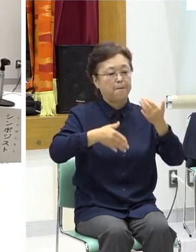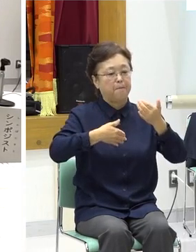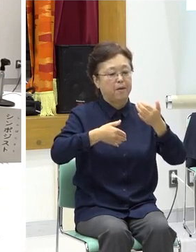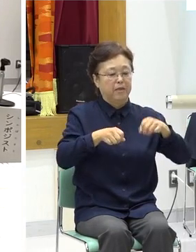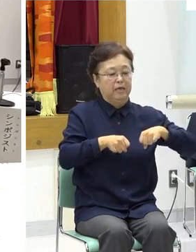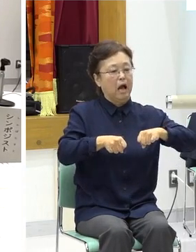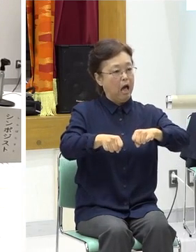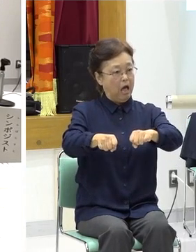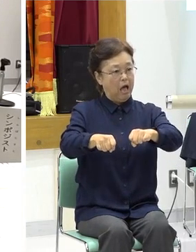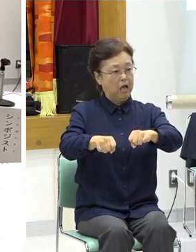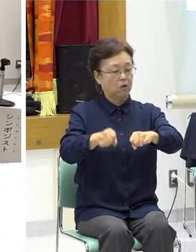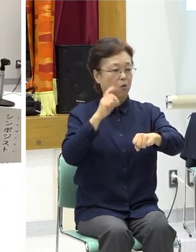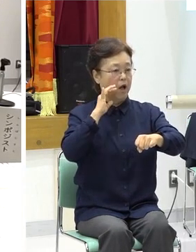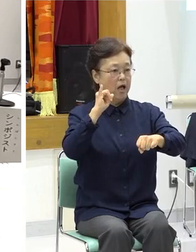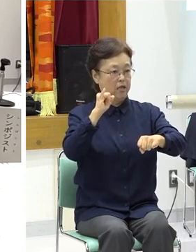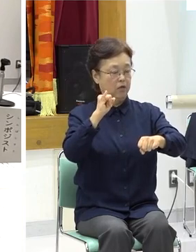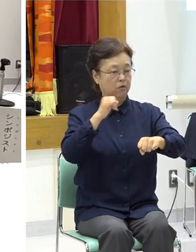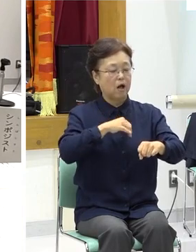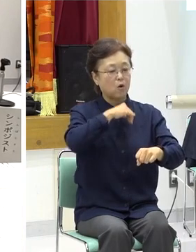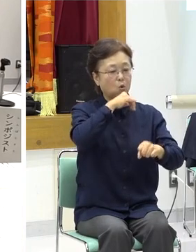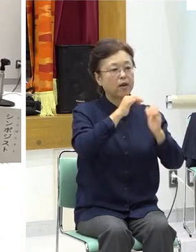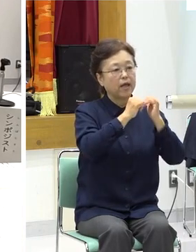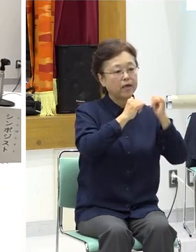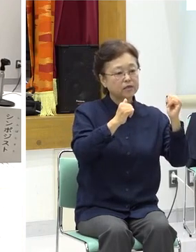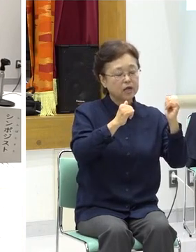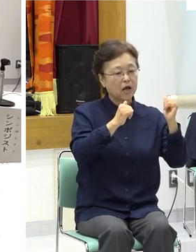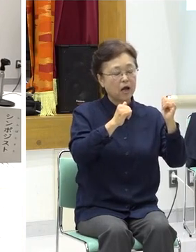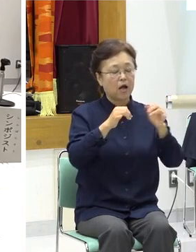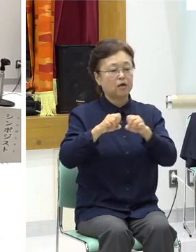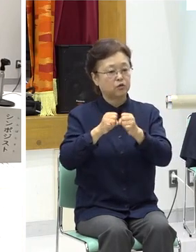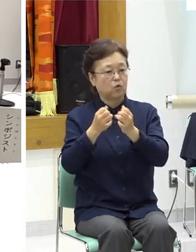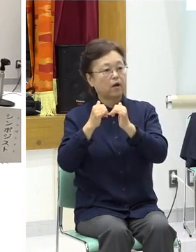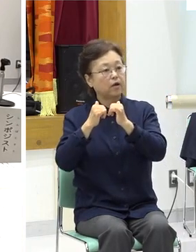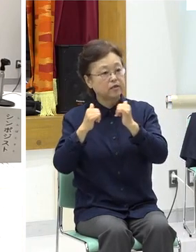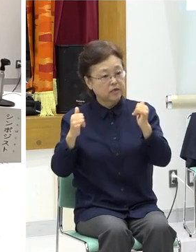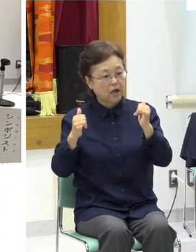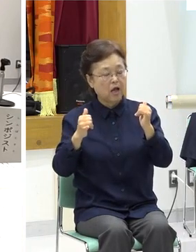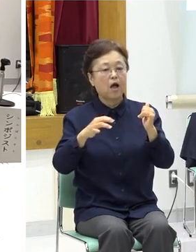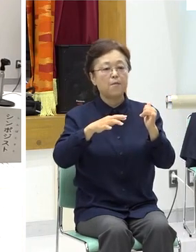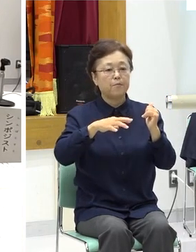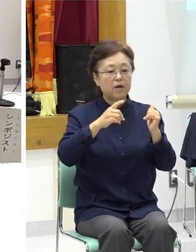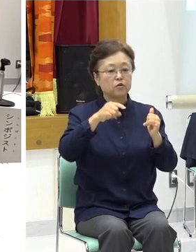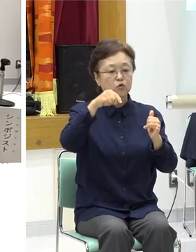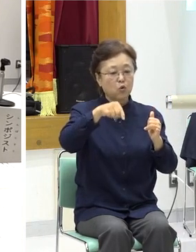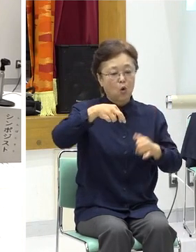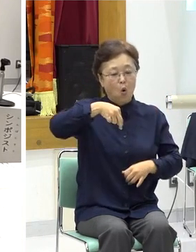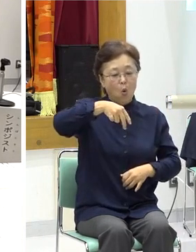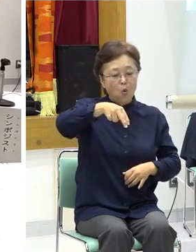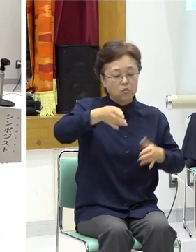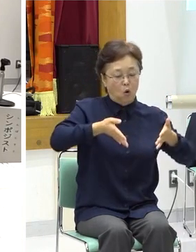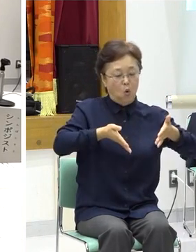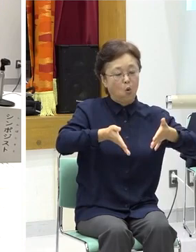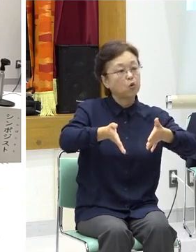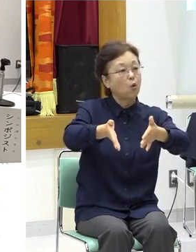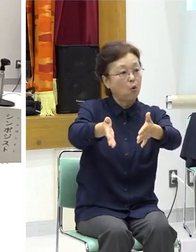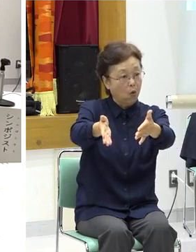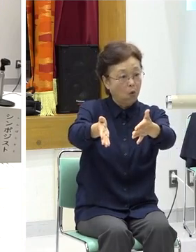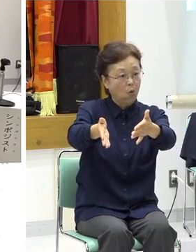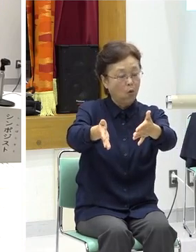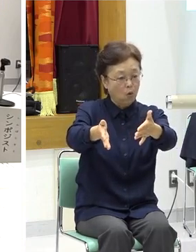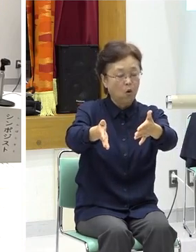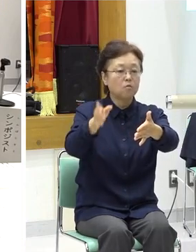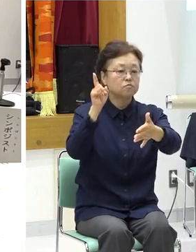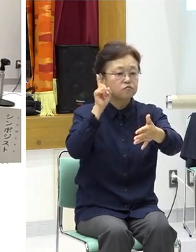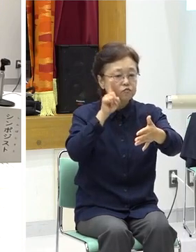りベビーカーを引いたお母さんとか高齢者とか障害のある人、視覚障害の人、まずそこのね、歩道を